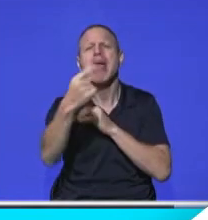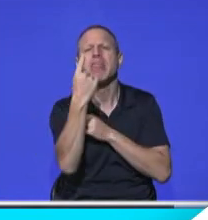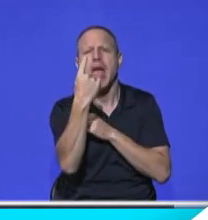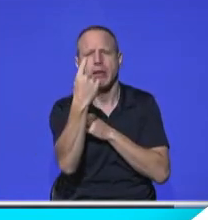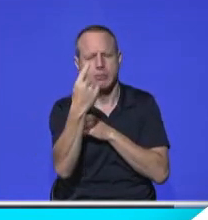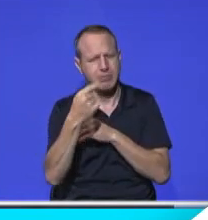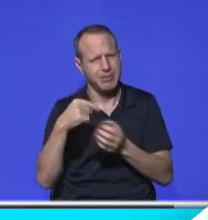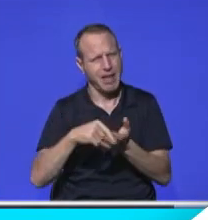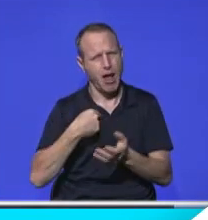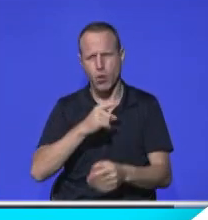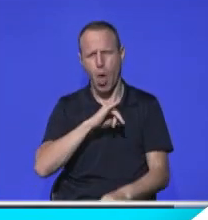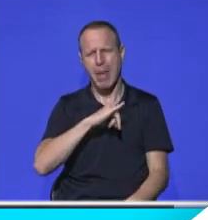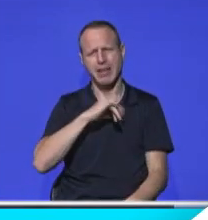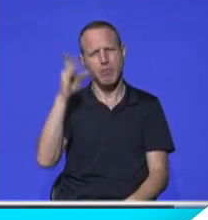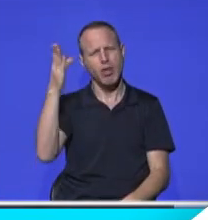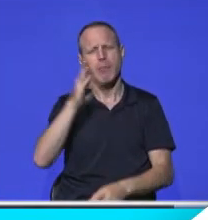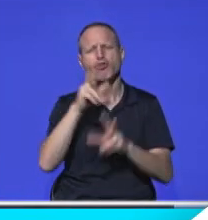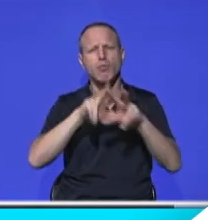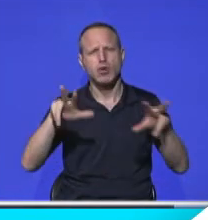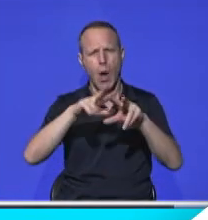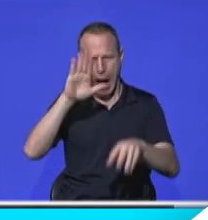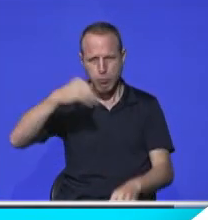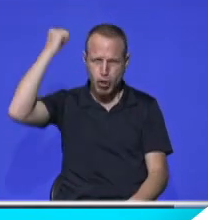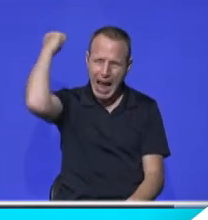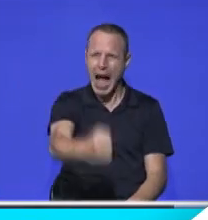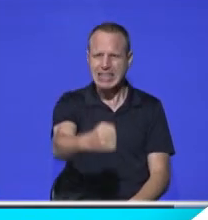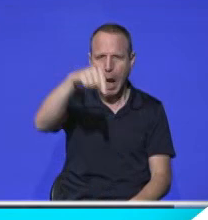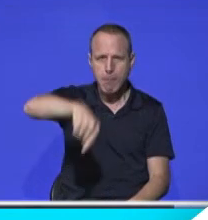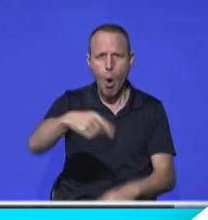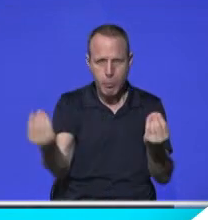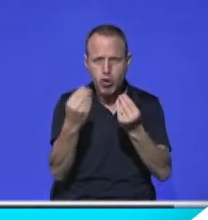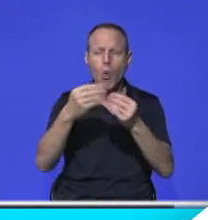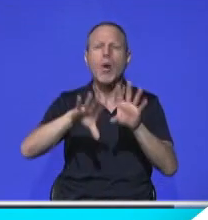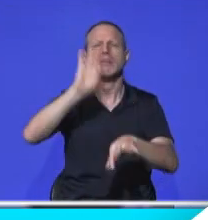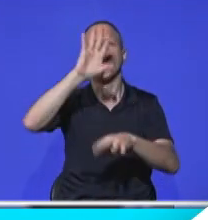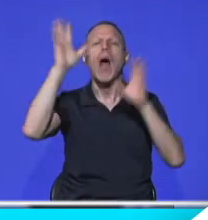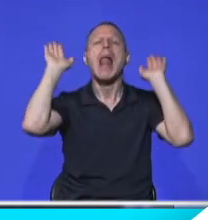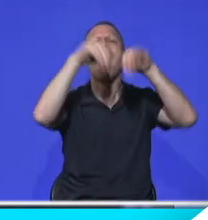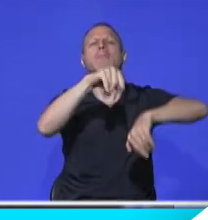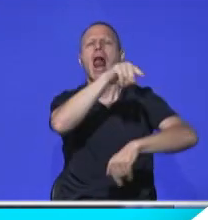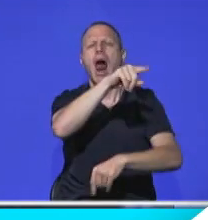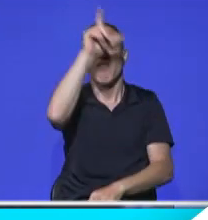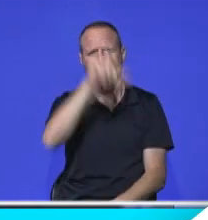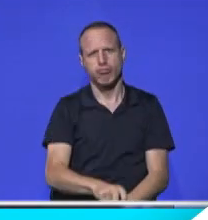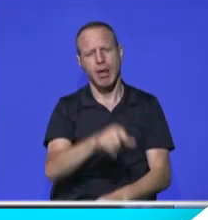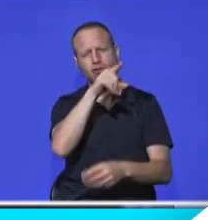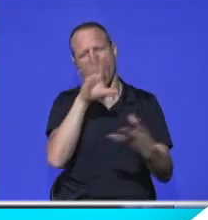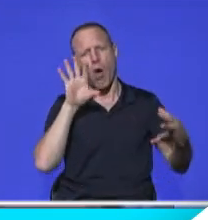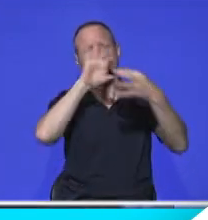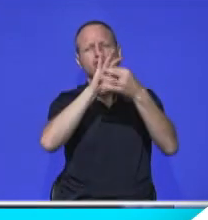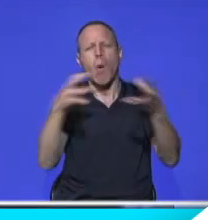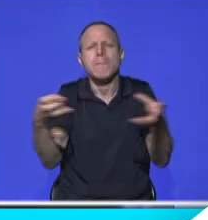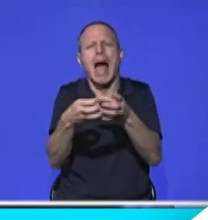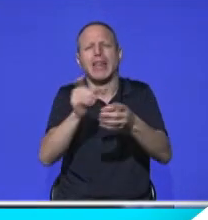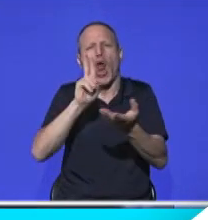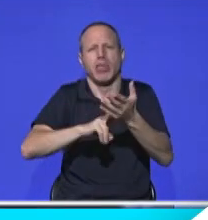לא מעניינים אותם בשום צורה. כי גם שירצח כאן מישהו, ימצאו איך להפיל עליו את האשמה, כי הוא משתייך למחנה הלא נכון,